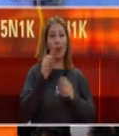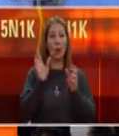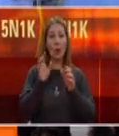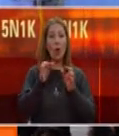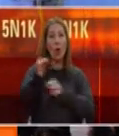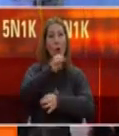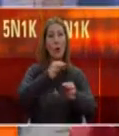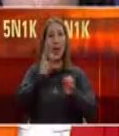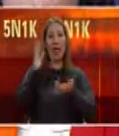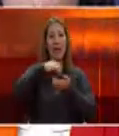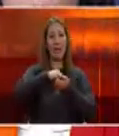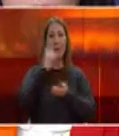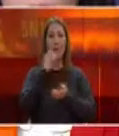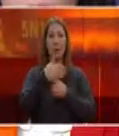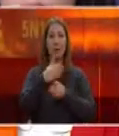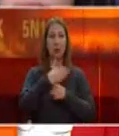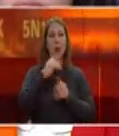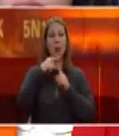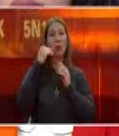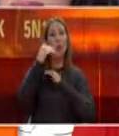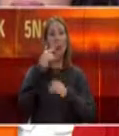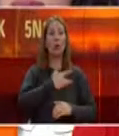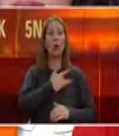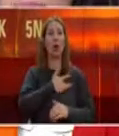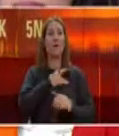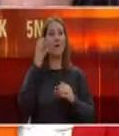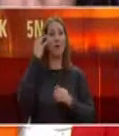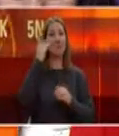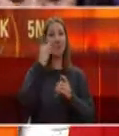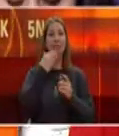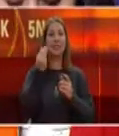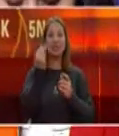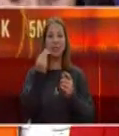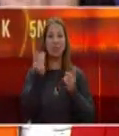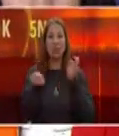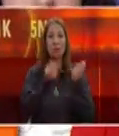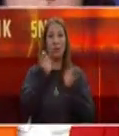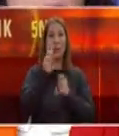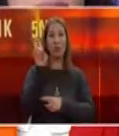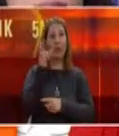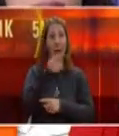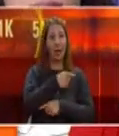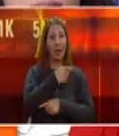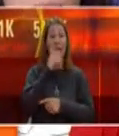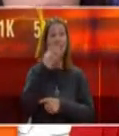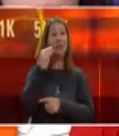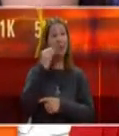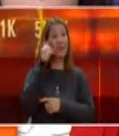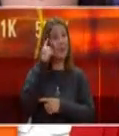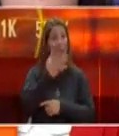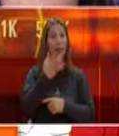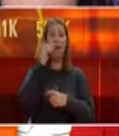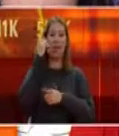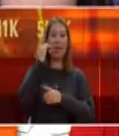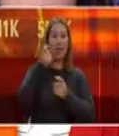koordinasyonunu yürüten ekibin bir parçasıyım. Toplum Gönülleri Vakfı'nın bir projesi. Bir gençlik çalışması modeli. Gençlerin fikirlerine yatırım